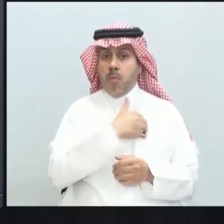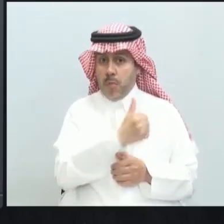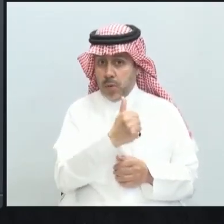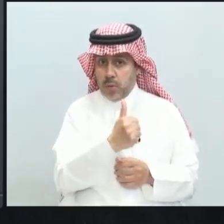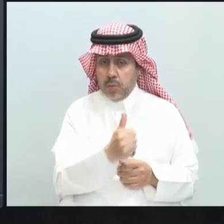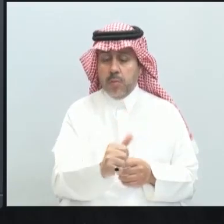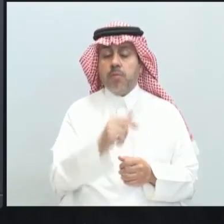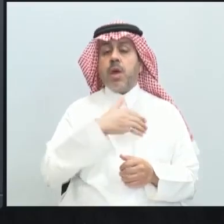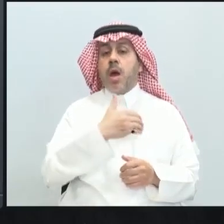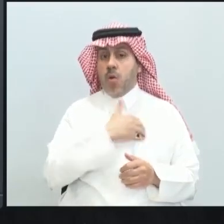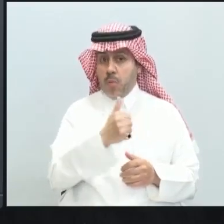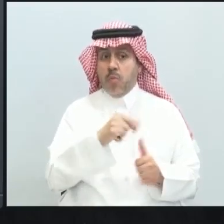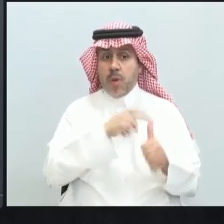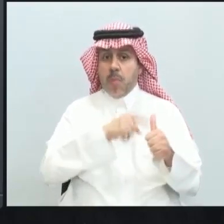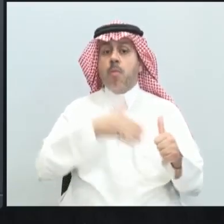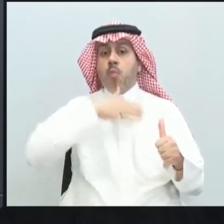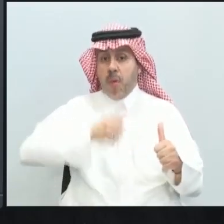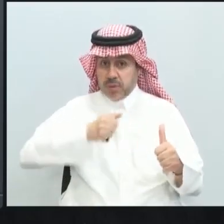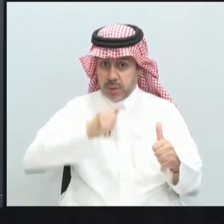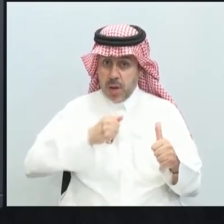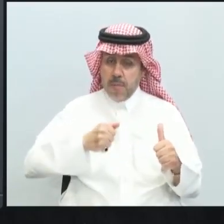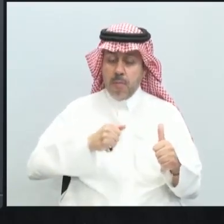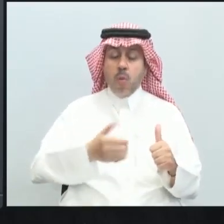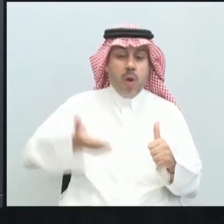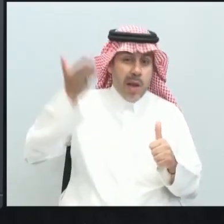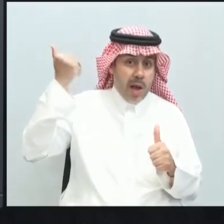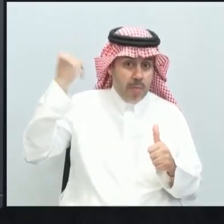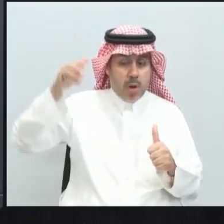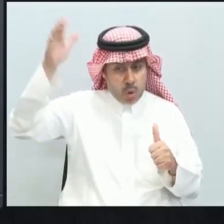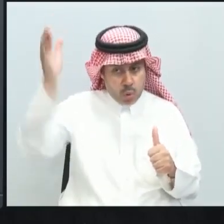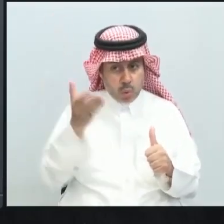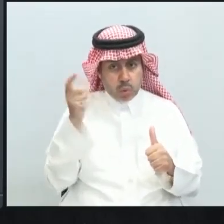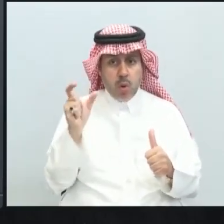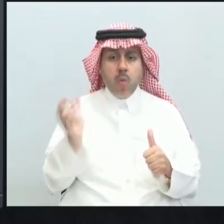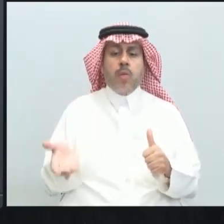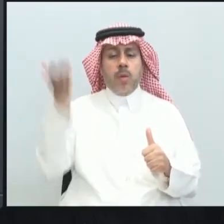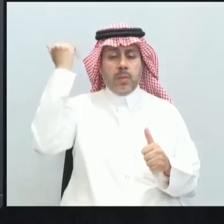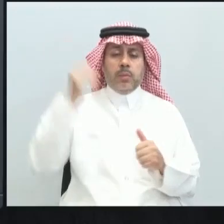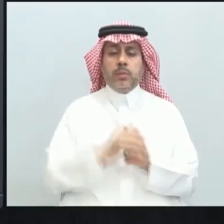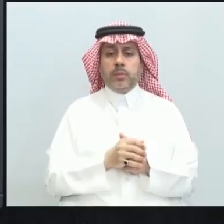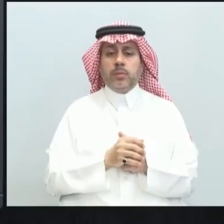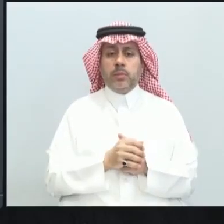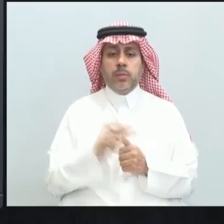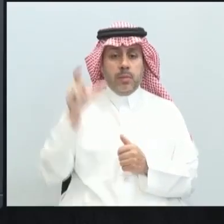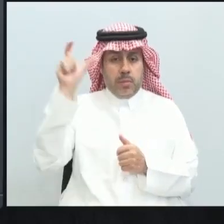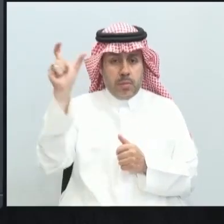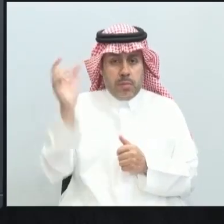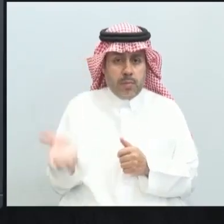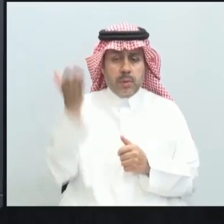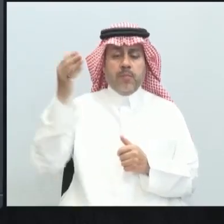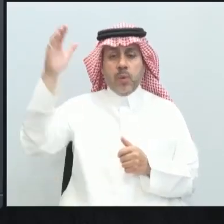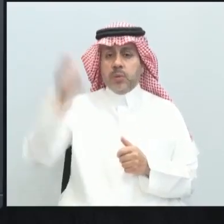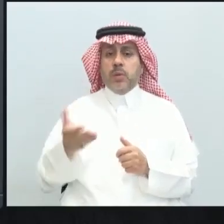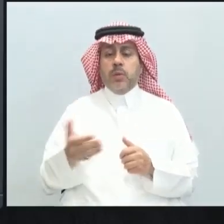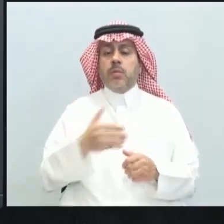ان يؤمنوا بمحمد صلى الله عليه وسلم وكذلك يؤمن بمن جاء قبله من الانبياء والرسل